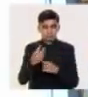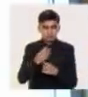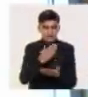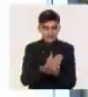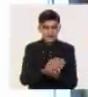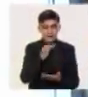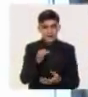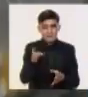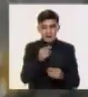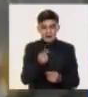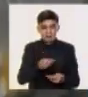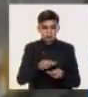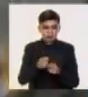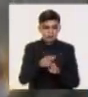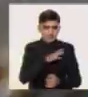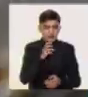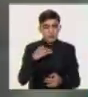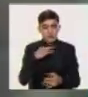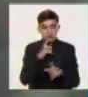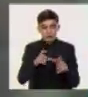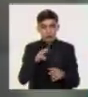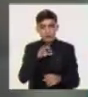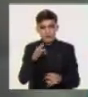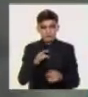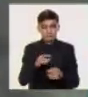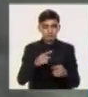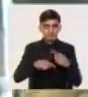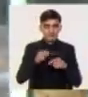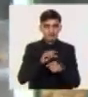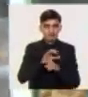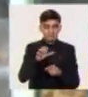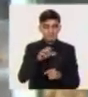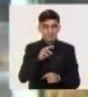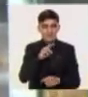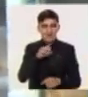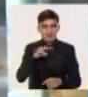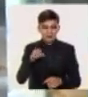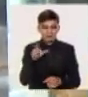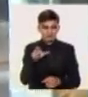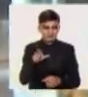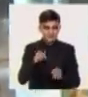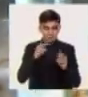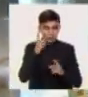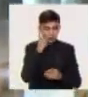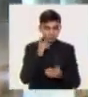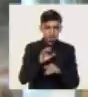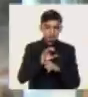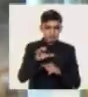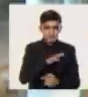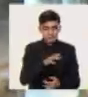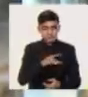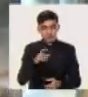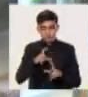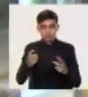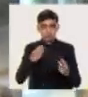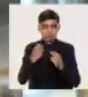все рассчитываются наличными. Многие предпочитают оплатить товар переводом с карты. Ну, люди приходят, переводят,